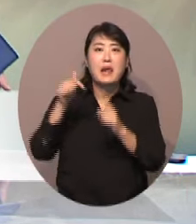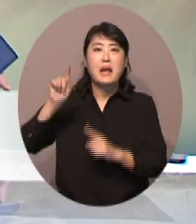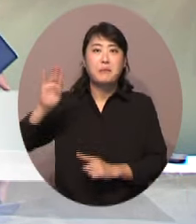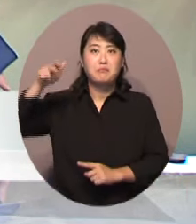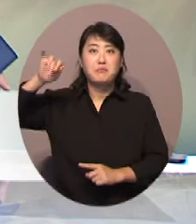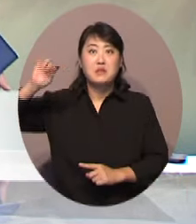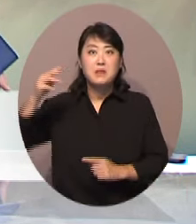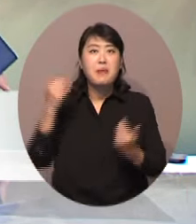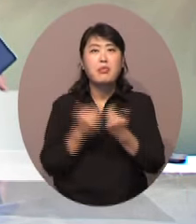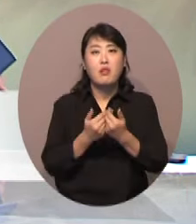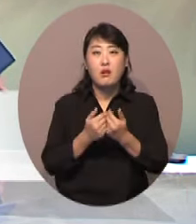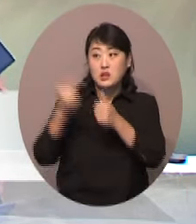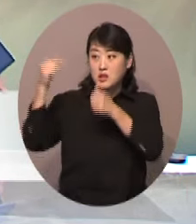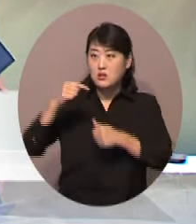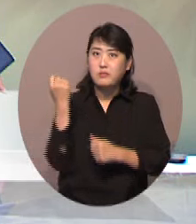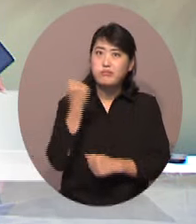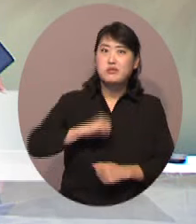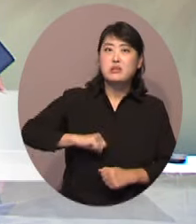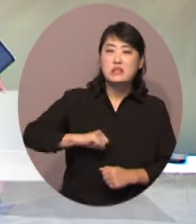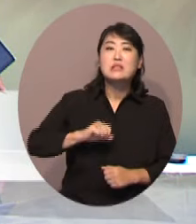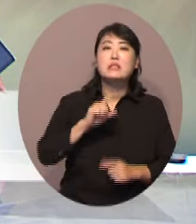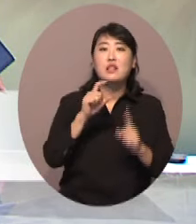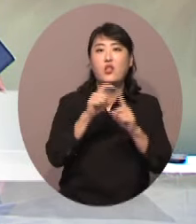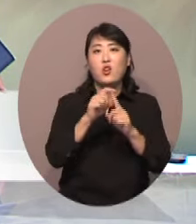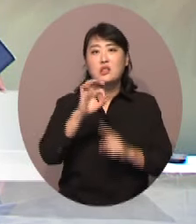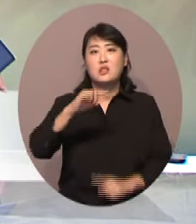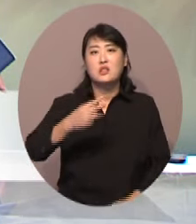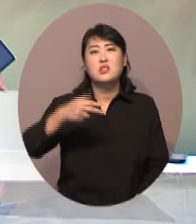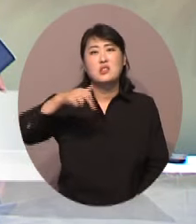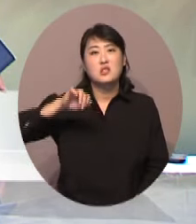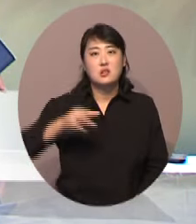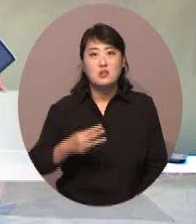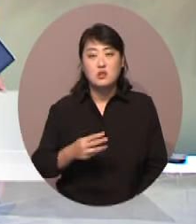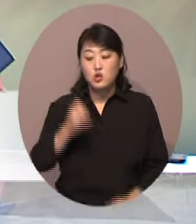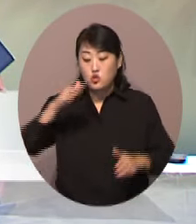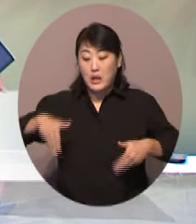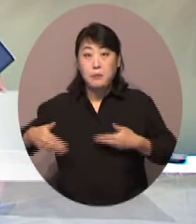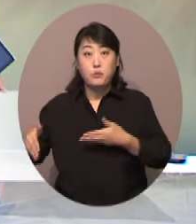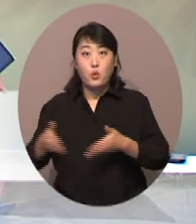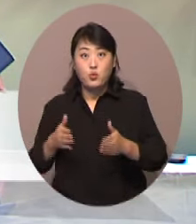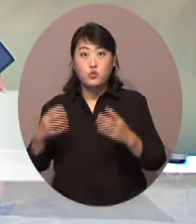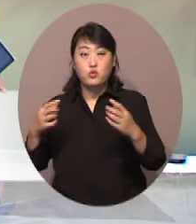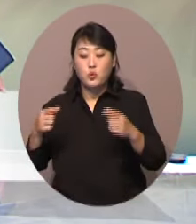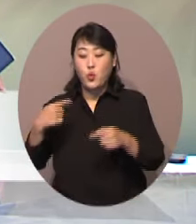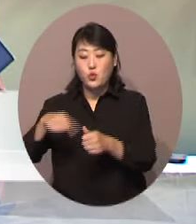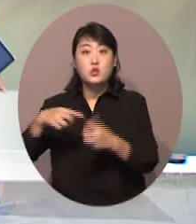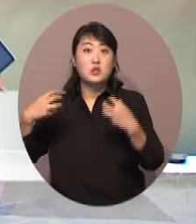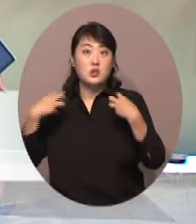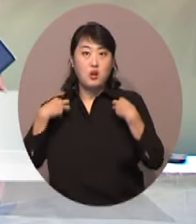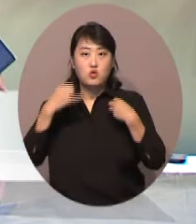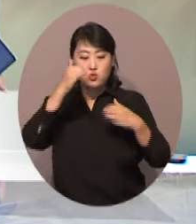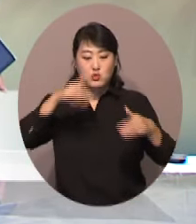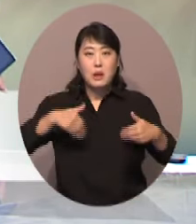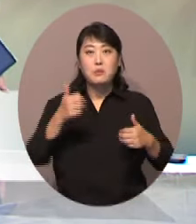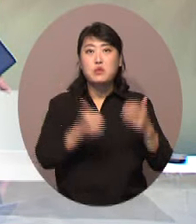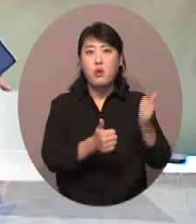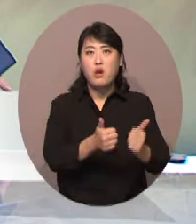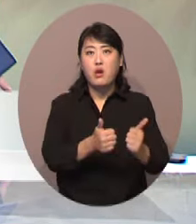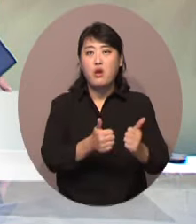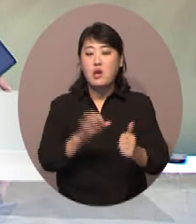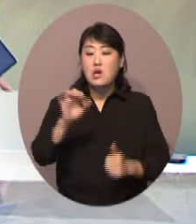따르지 않는 행위를 일컫는데요 최근 충남 교육청과 도의회가 일선 교사와 교직원의 을지를 막아야